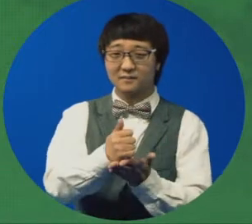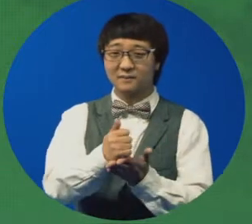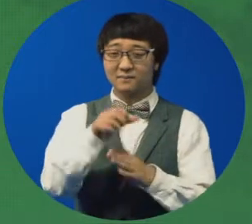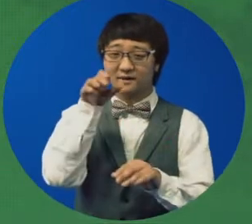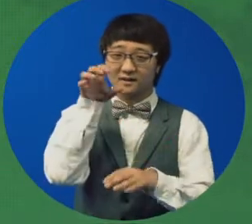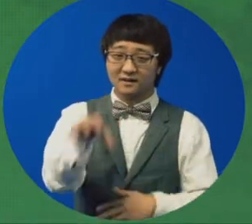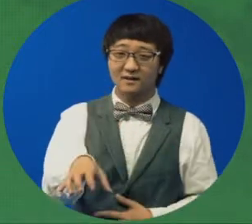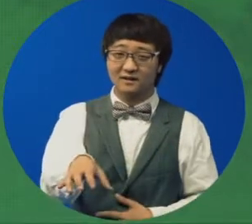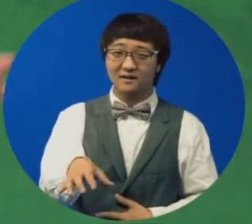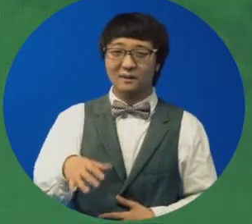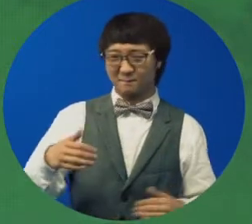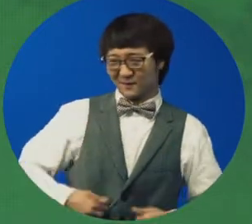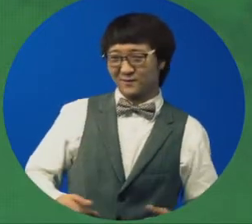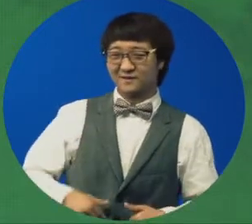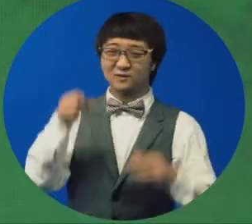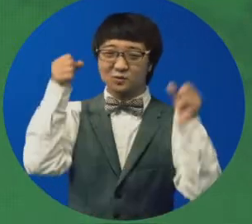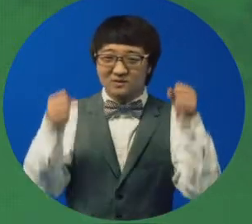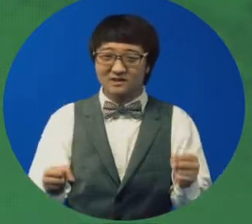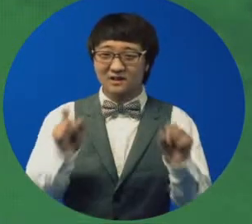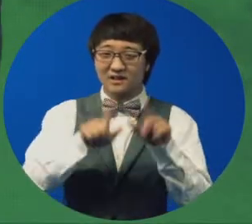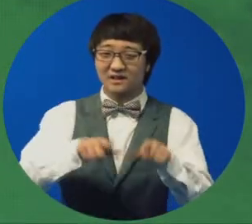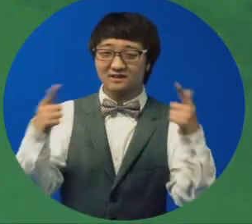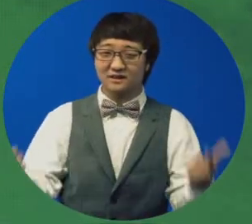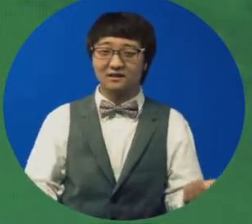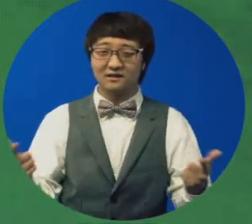존재들 아닙니다. 그럼 우리가 이렇게 얘기할까요?